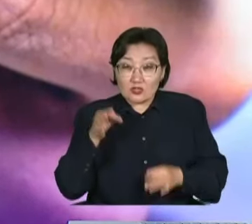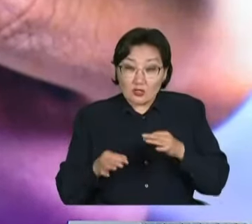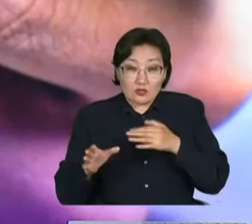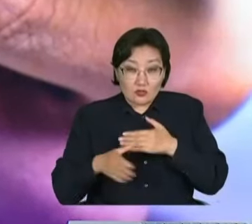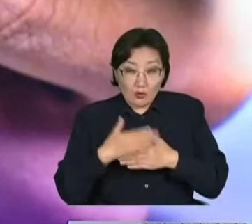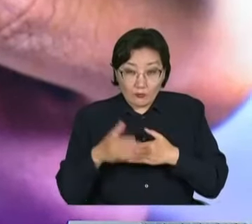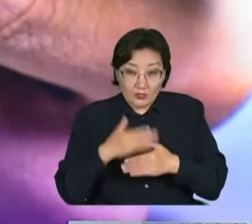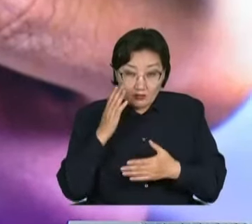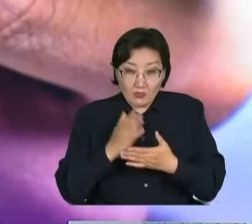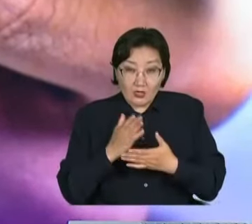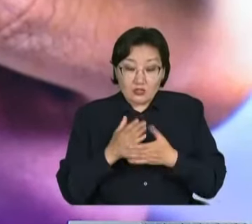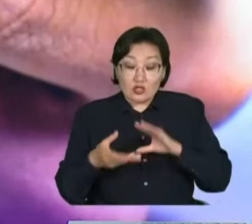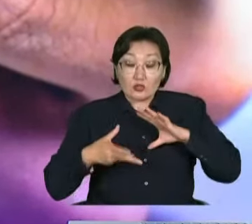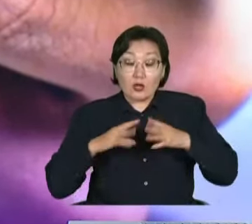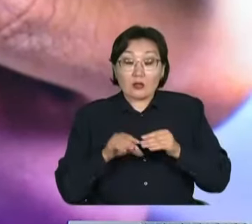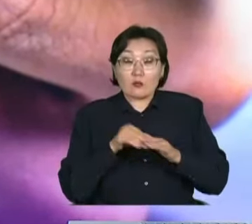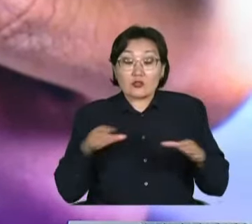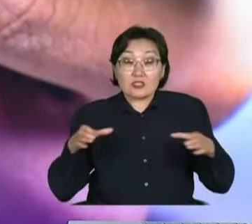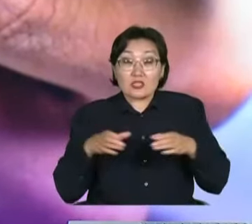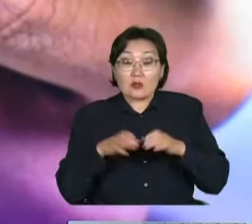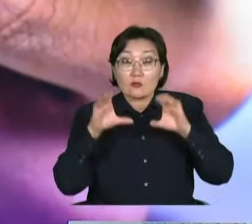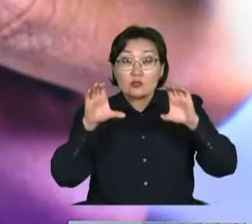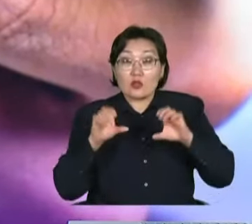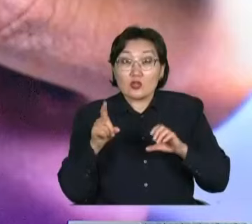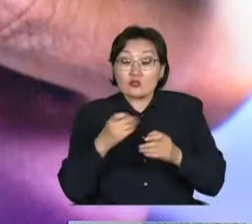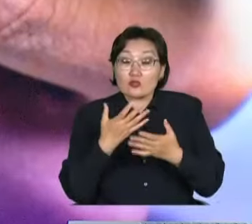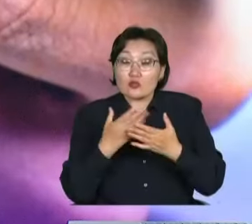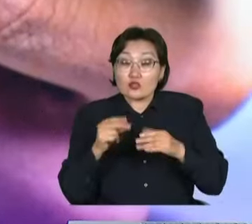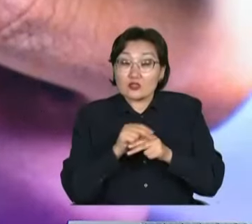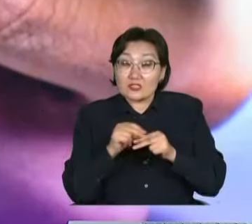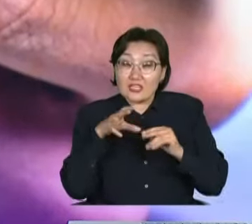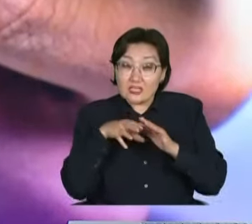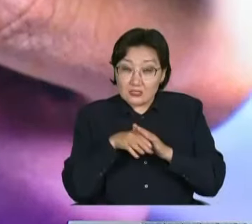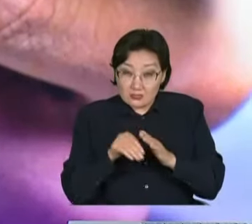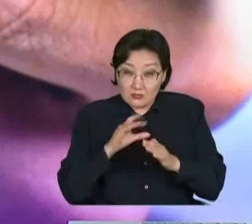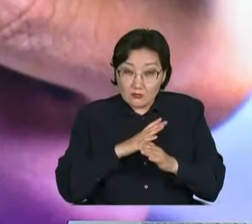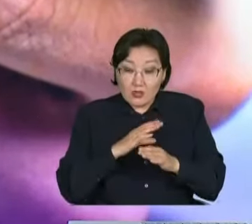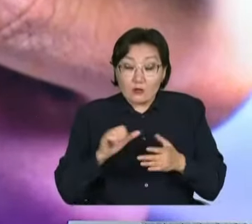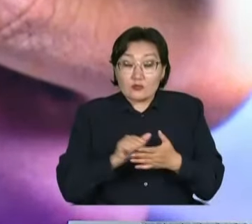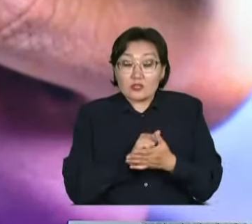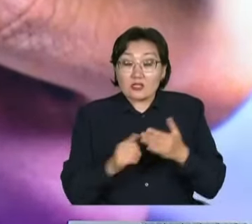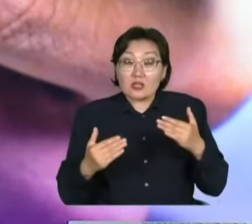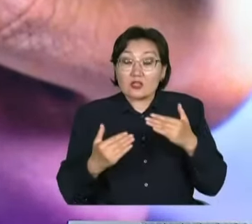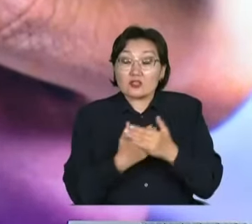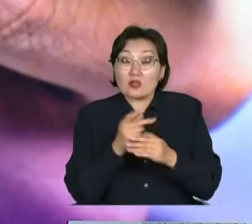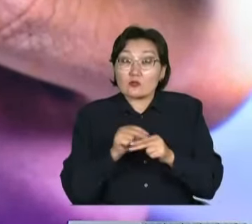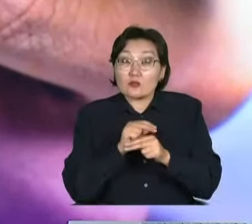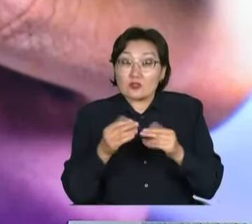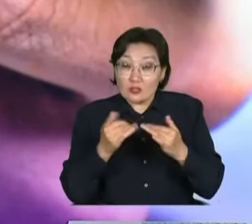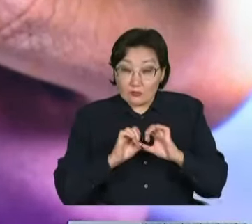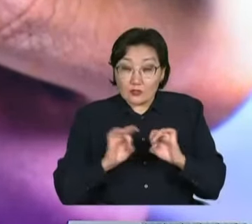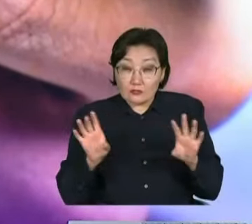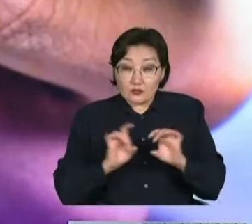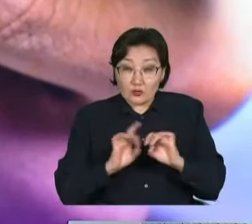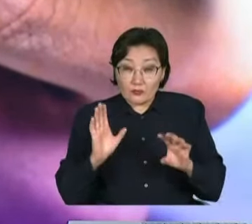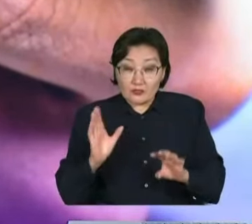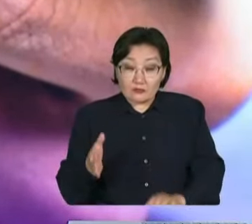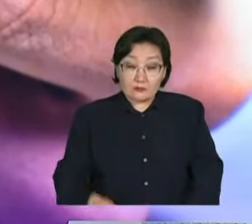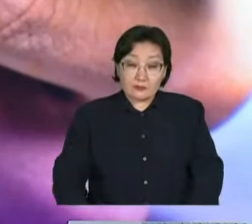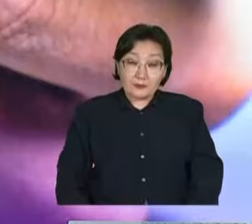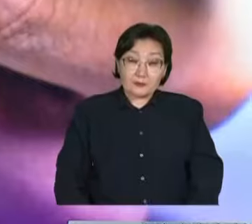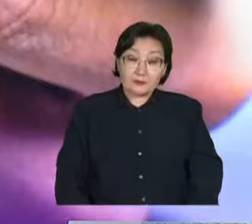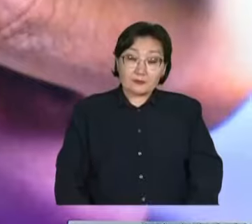жауапкершілік қарастырылған. Жалпы депутаттар заңға 100-ге жуық түзету енгізген екен. Құжаттағы жаңашылдықтарды Өмір Серікбекұлы түсіндірсін.